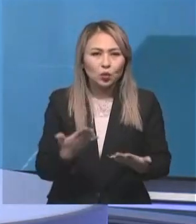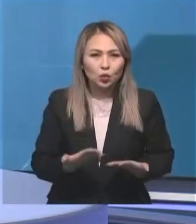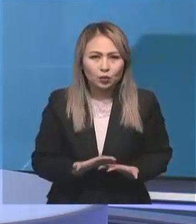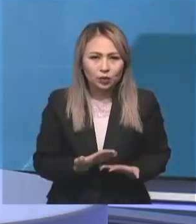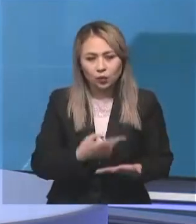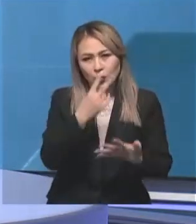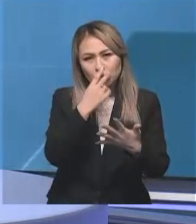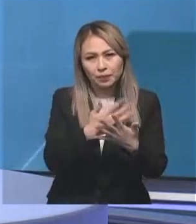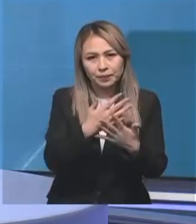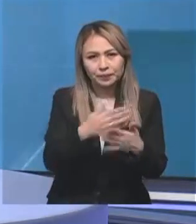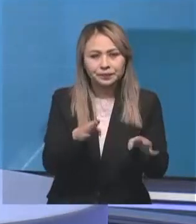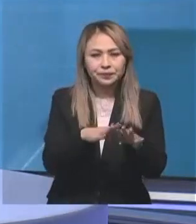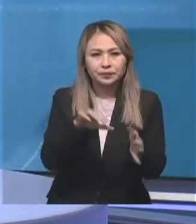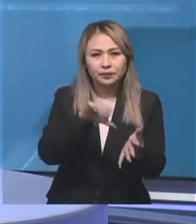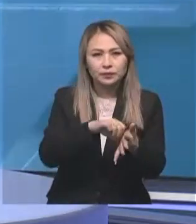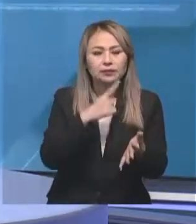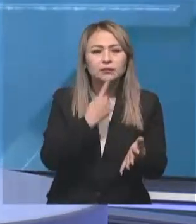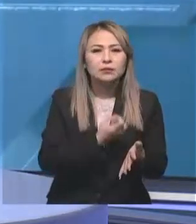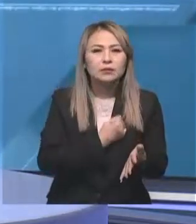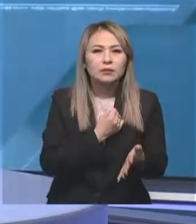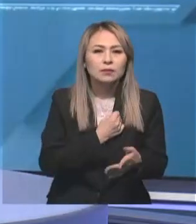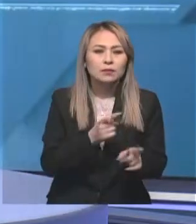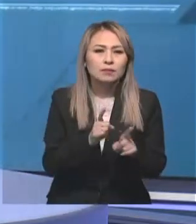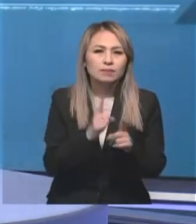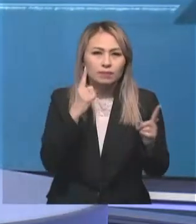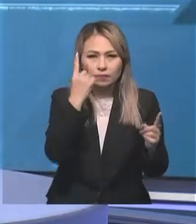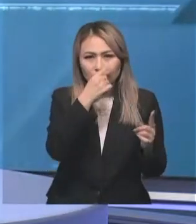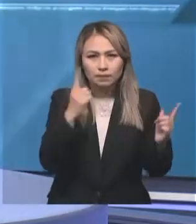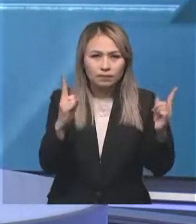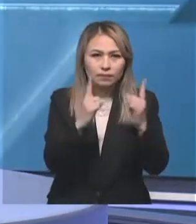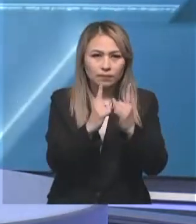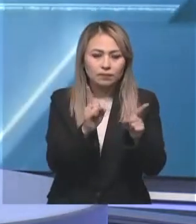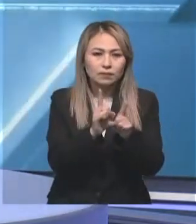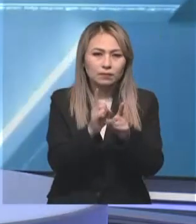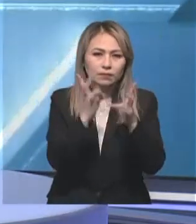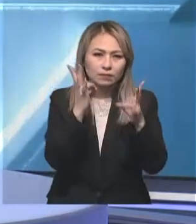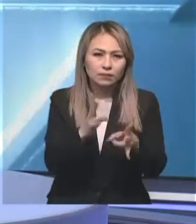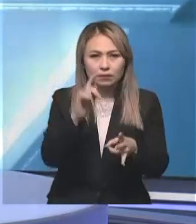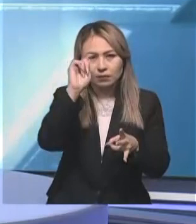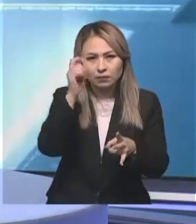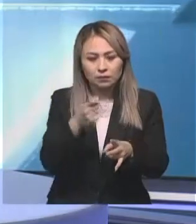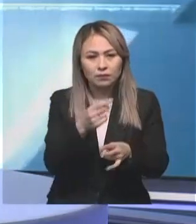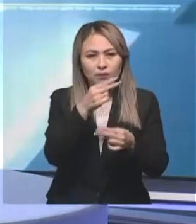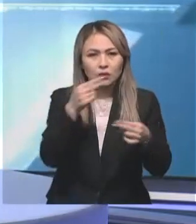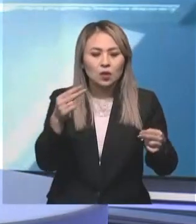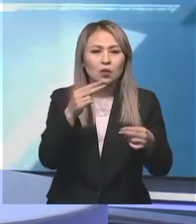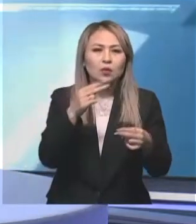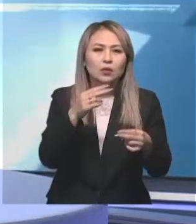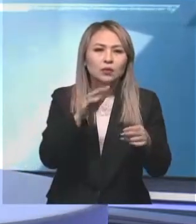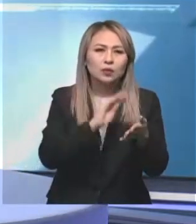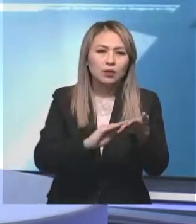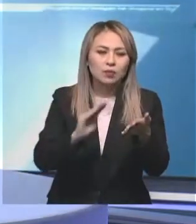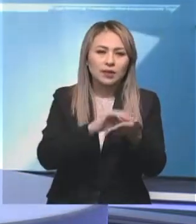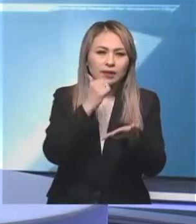жолы көрсетілді. Майданға аттанған сарбаздардың ажалмен бетпе-бет келуі, соғыс қасіреті, адами болмыс тақырыбы қамтылады.